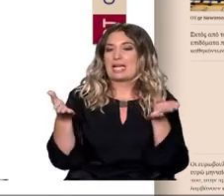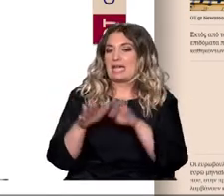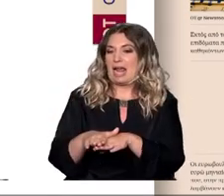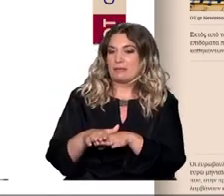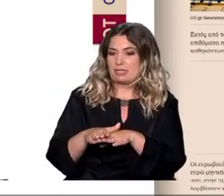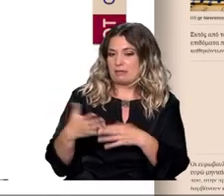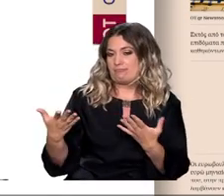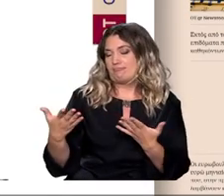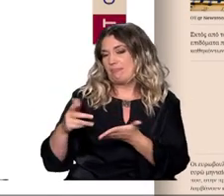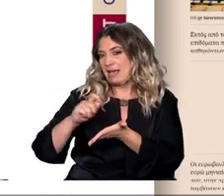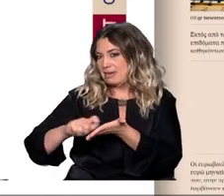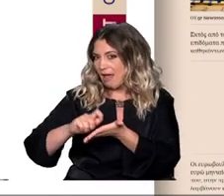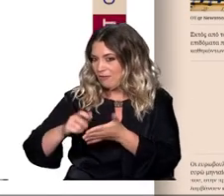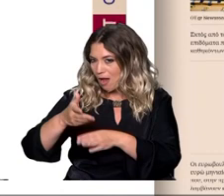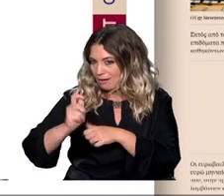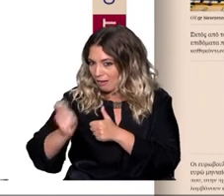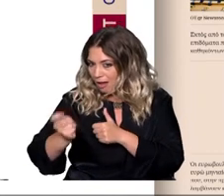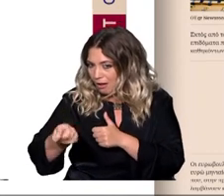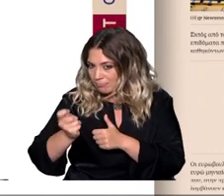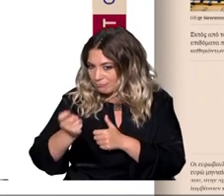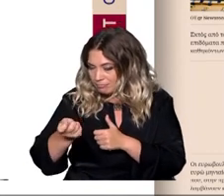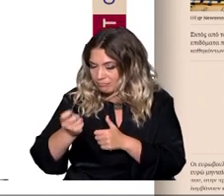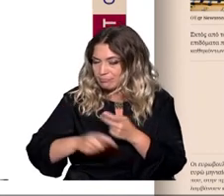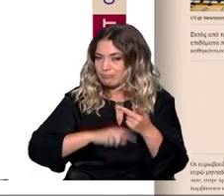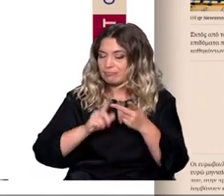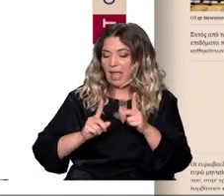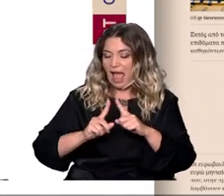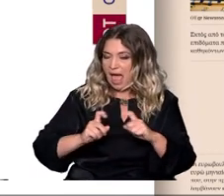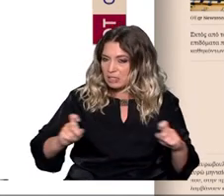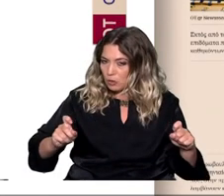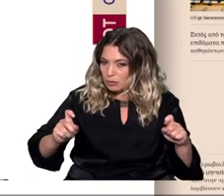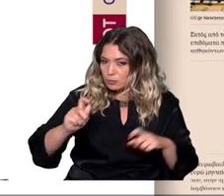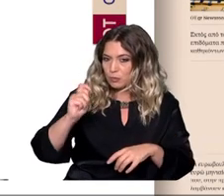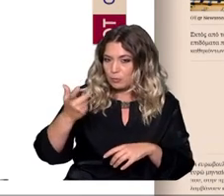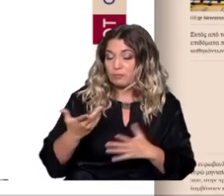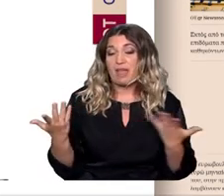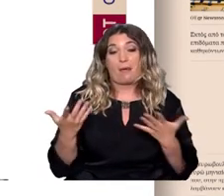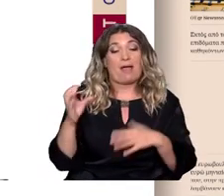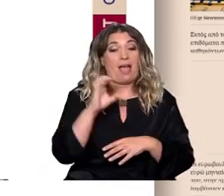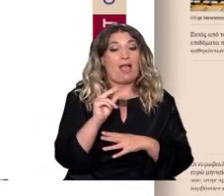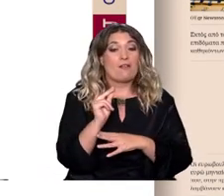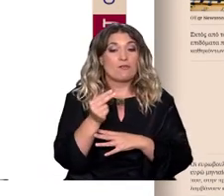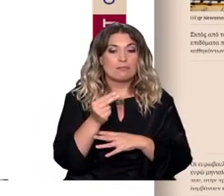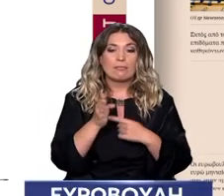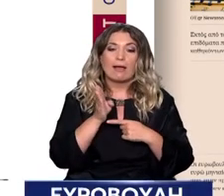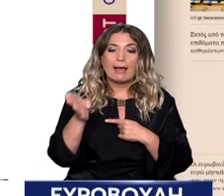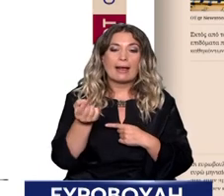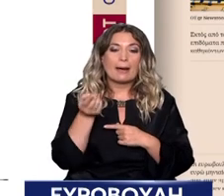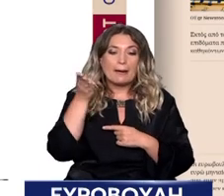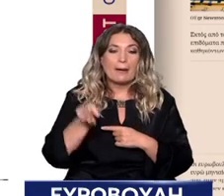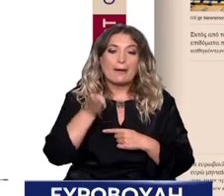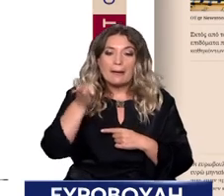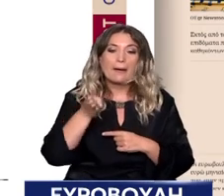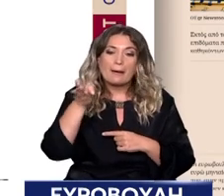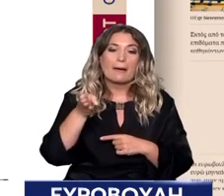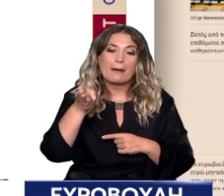για την κάλυψη των εξόδων ενοικίασης γραφείων στις χώρες που έχουν εκλεγεί, καθώς και εξοπλισμού. Εάν οι ευρωβουλευτές παρακολουθήσουν λιγότερες από τις μισές συνόδους της